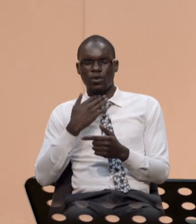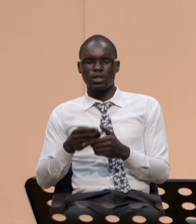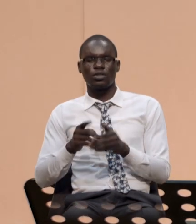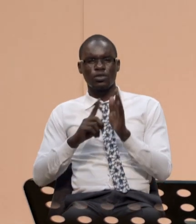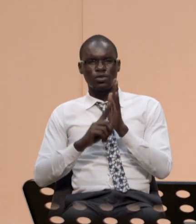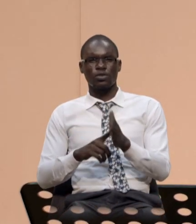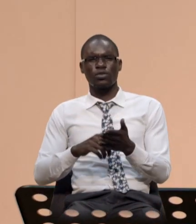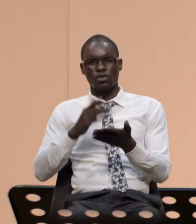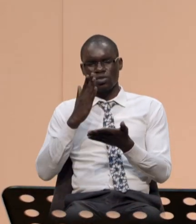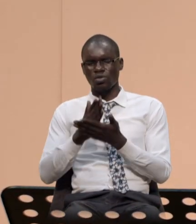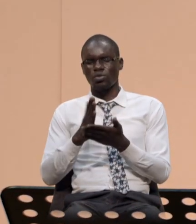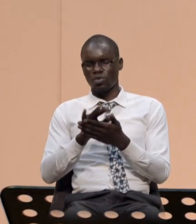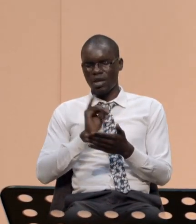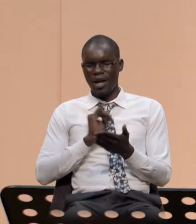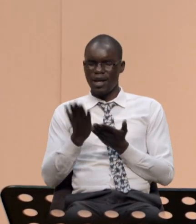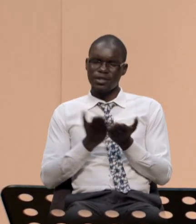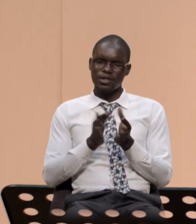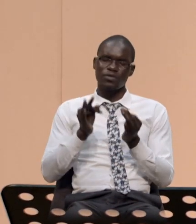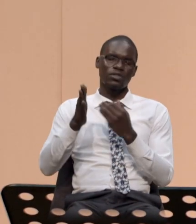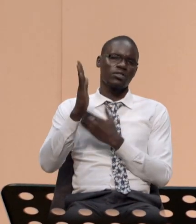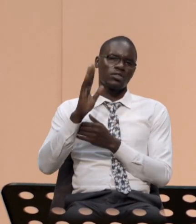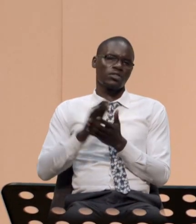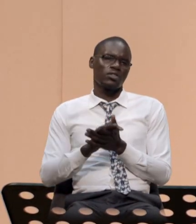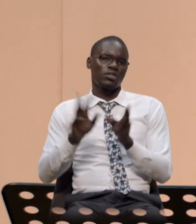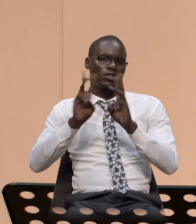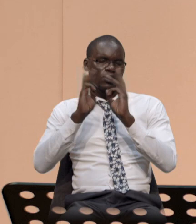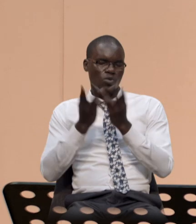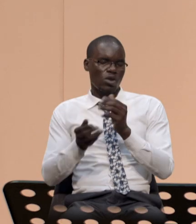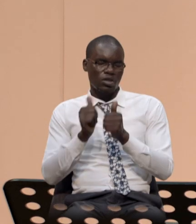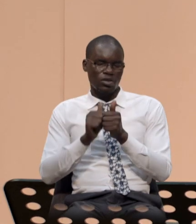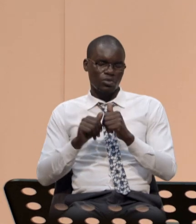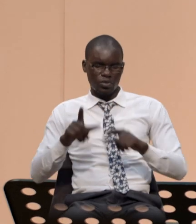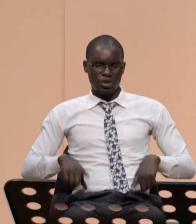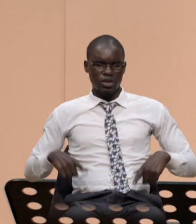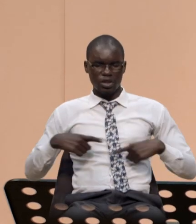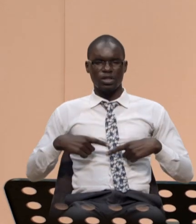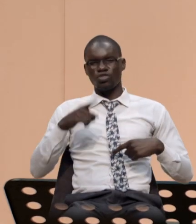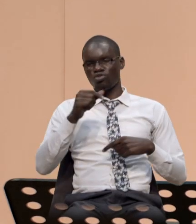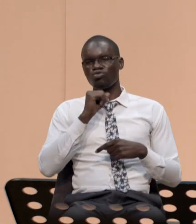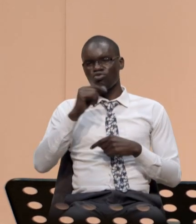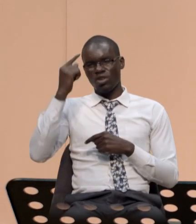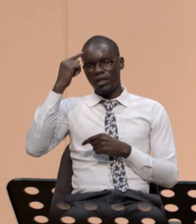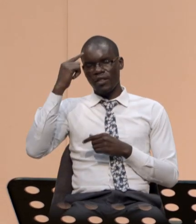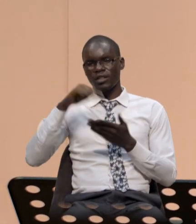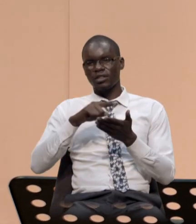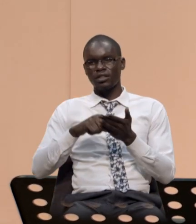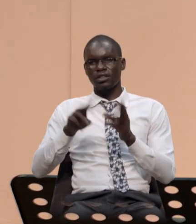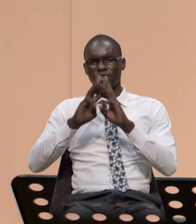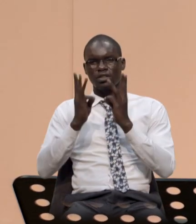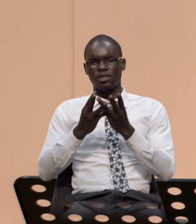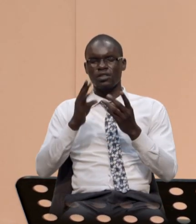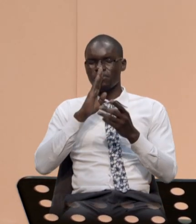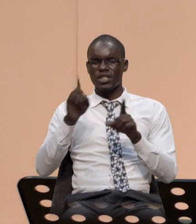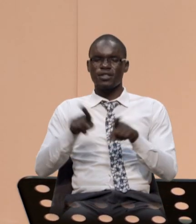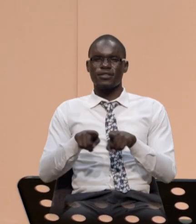kwamba je, ni mtumishi wa Bwana. Watumishi wa Bwana, dunia hii tunayoishi, usidhani dunia hii itakuwa hivi